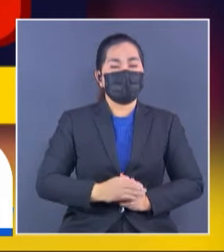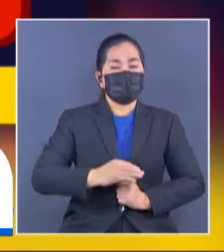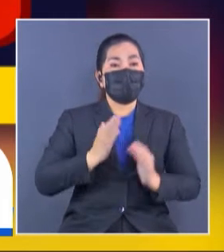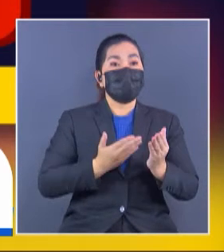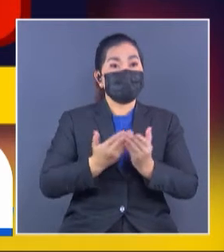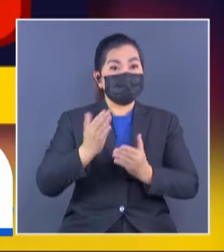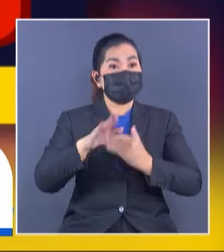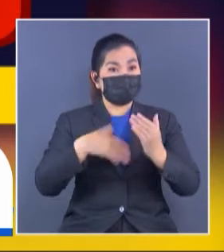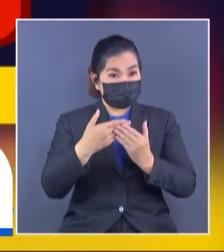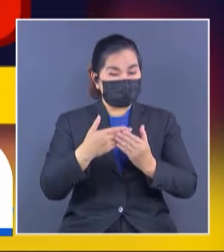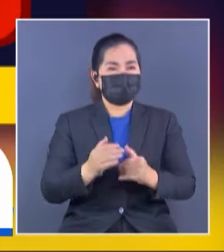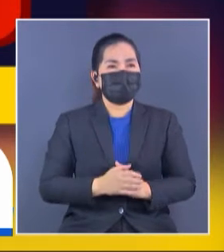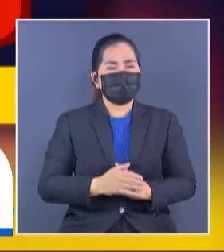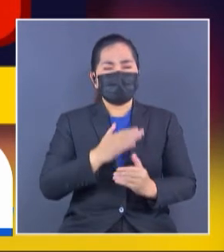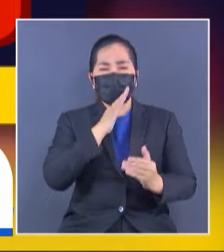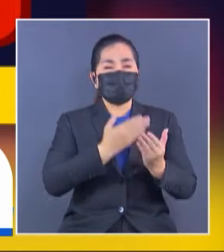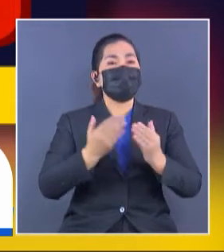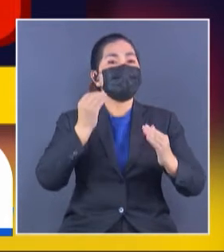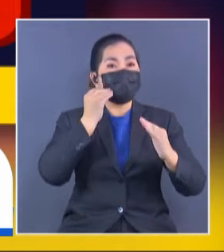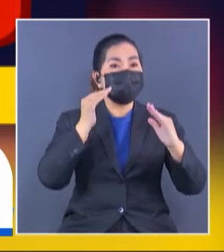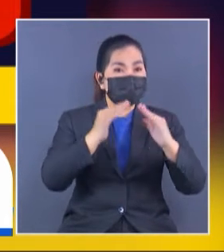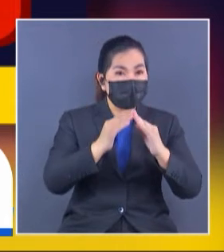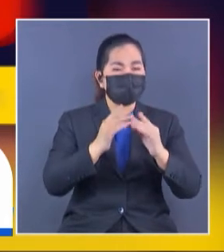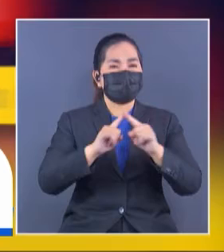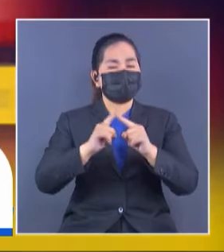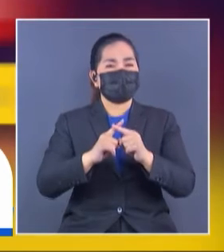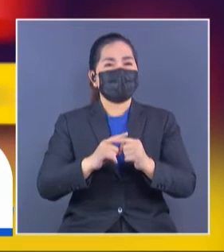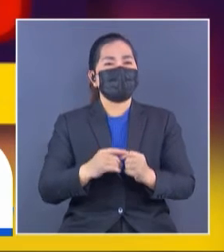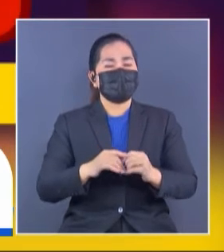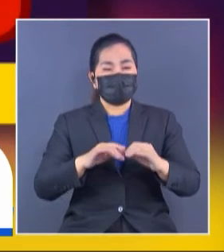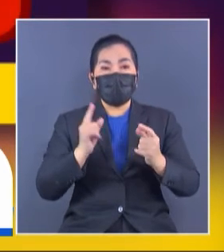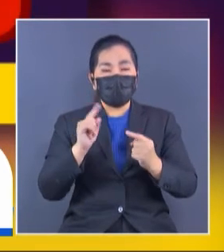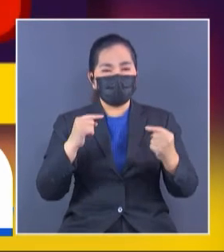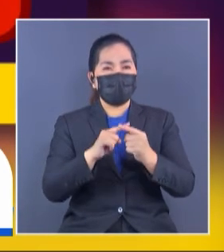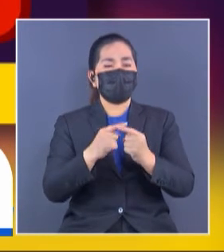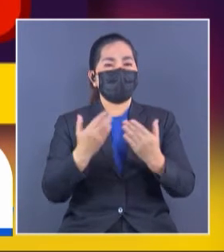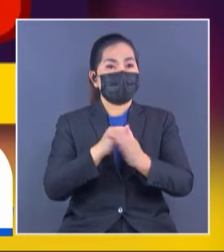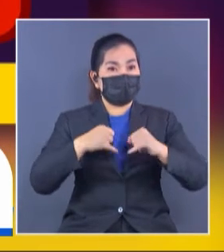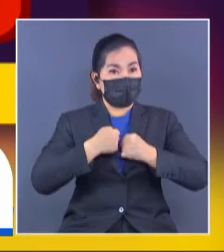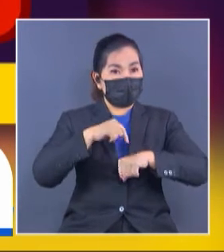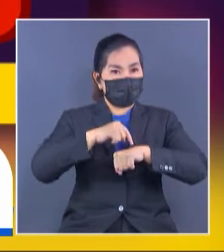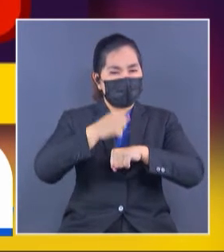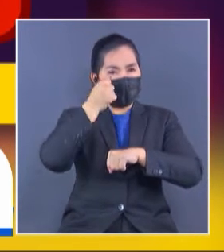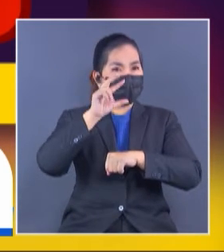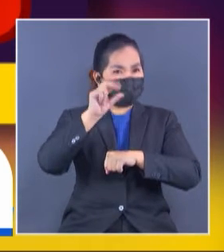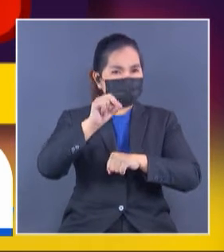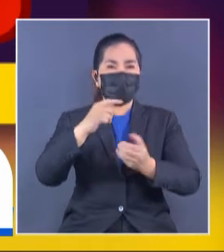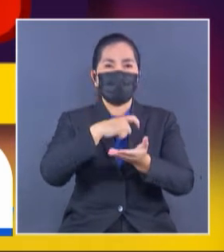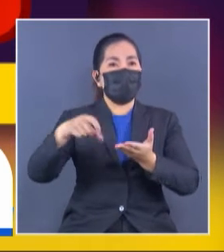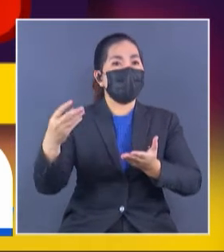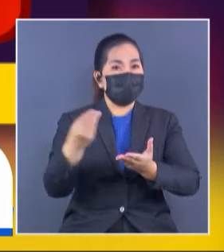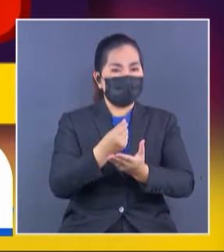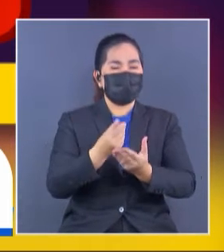ลูกค้าทุกรายที่ซื้อทรัพย์ประเภทที่อยู่อาศัยจากแบมและโอนกรรมสิทธิ์ภายใน 1วันครับจะได้รับโปรโมชั่นโอนเร็ว